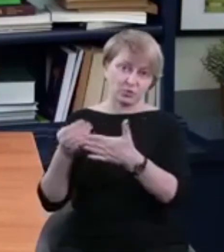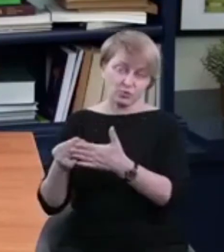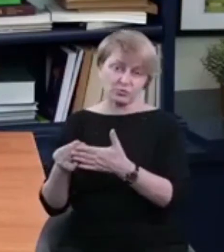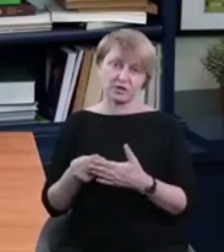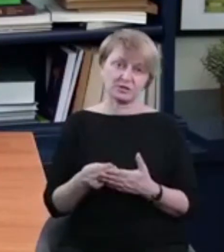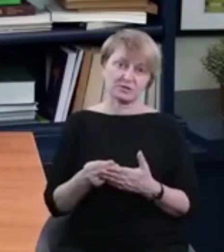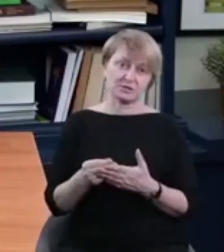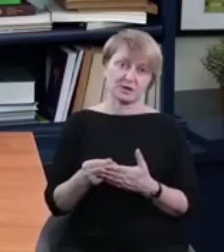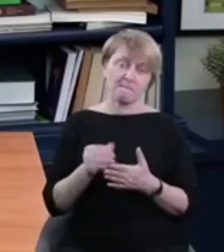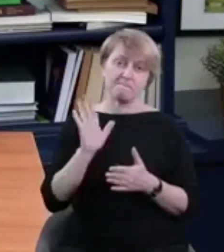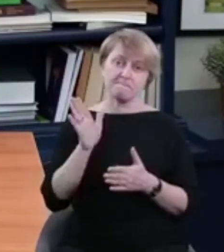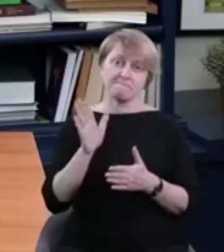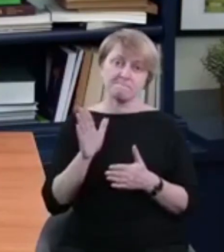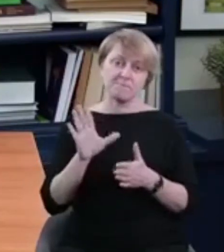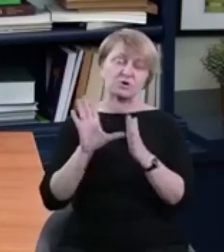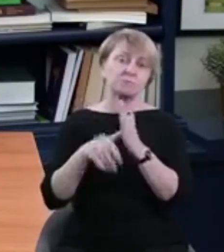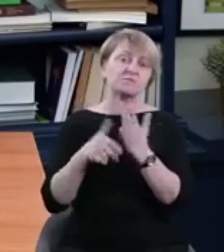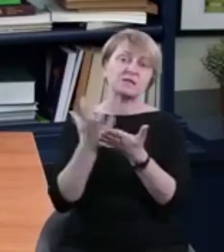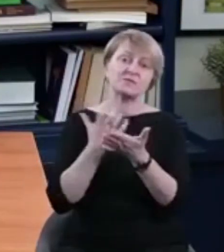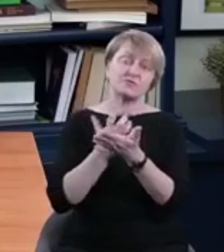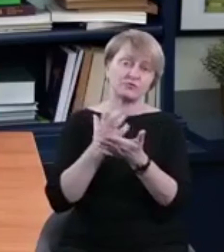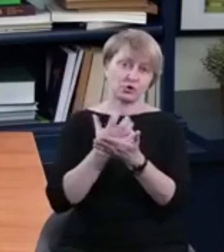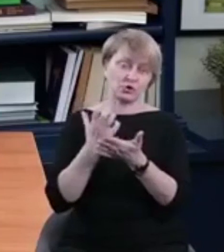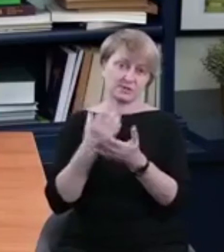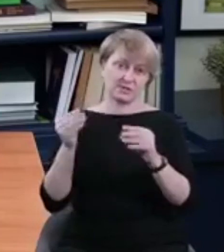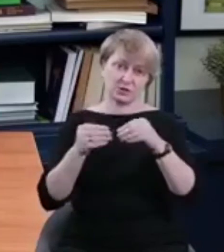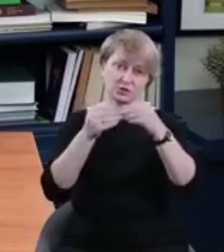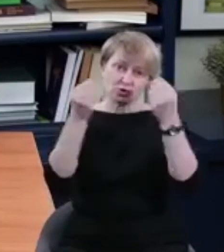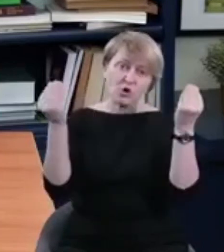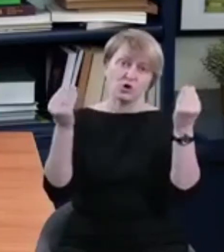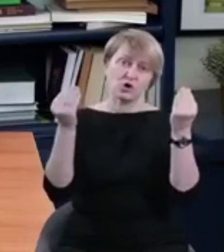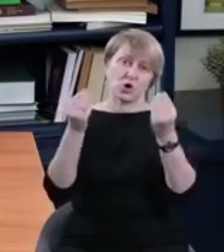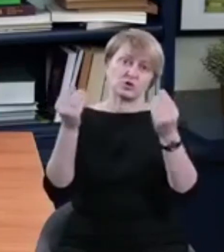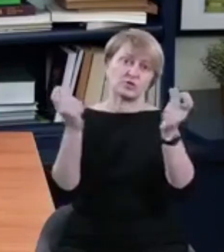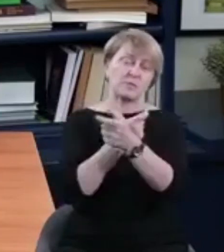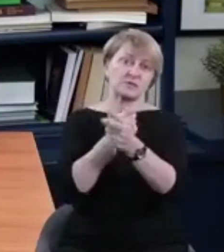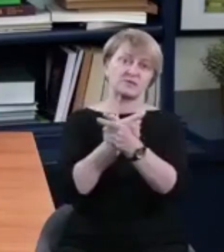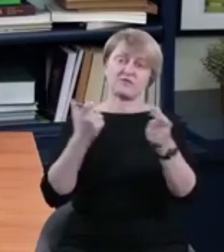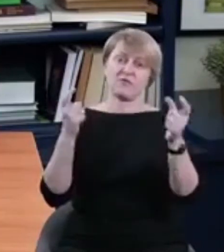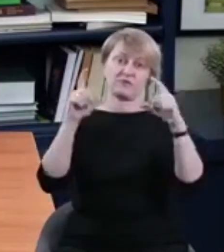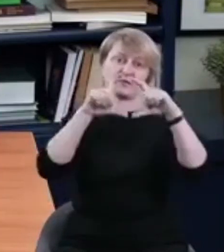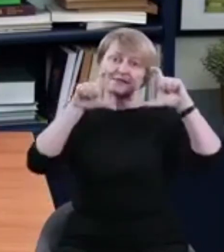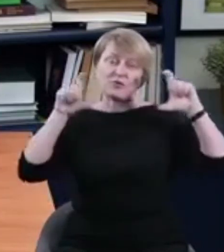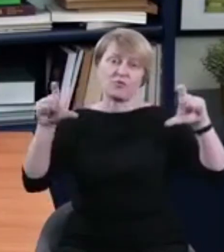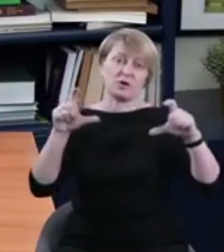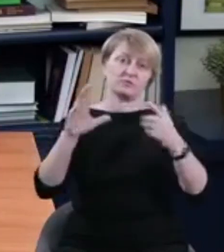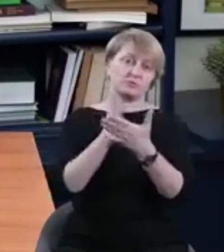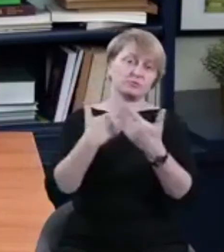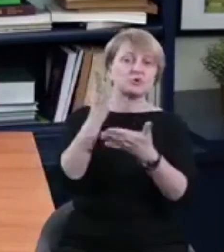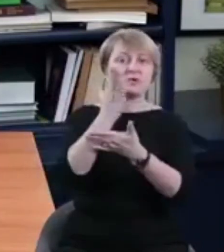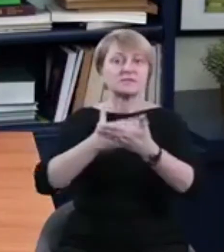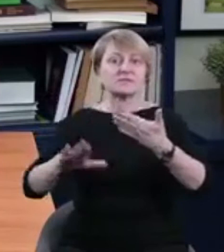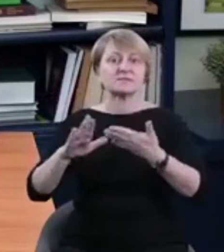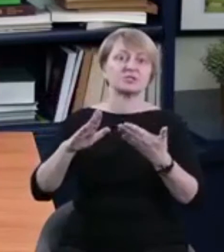przy wykorzystać na właśnie rozwój sfery publicznej może jakieś dzielnicowego centra